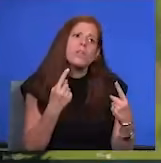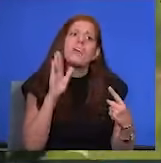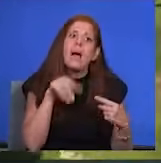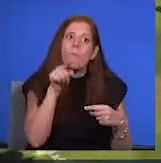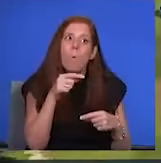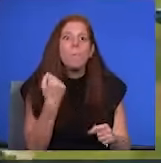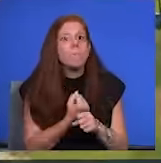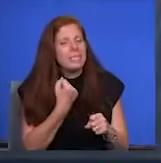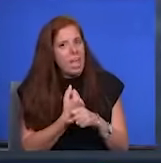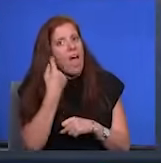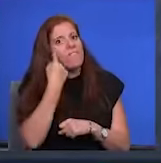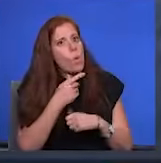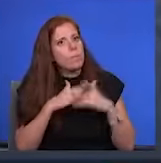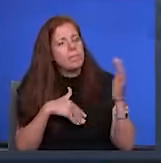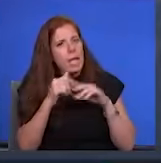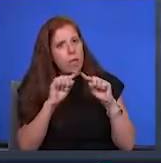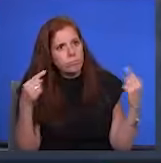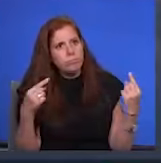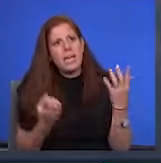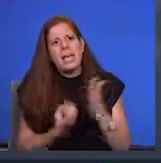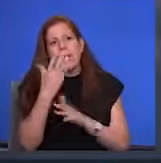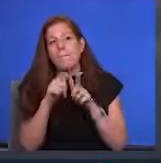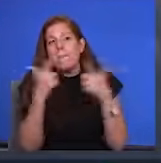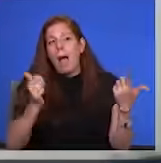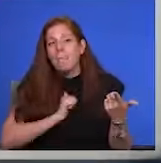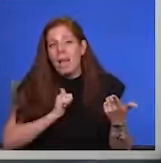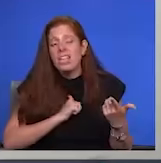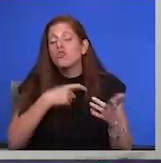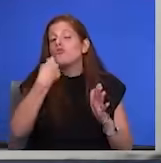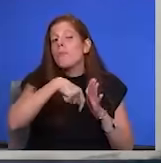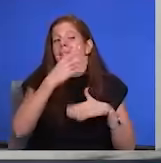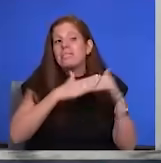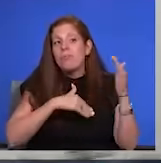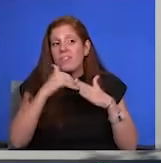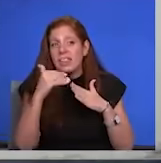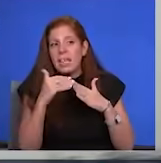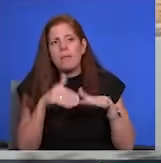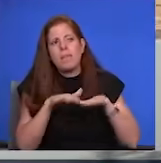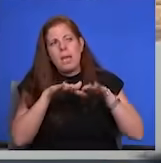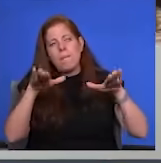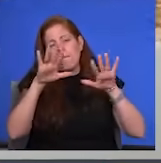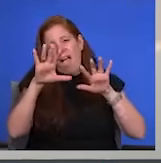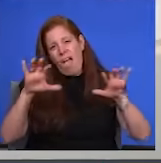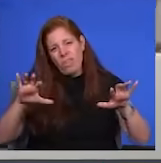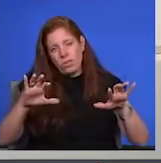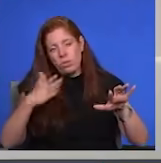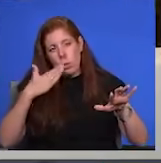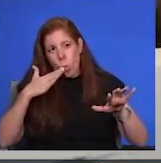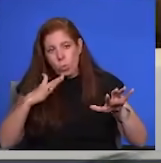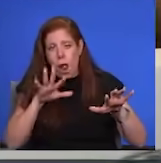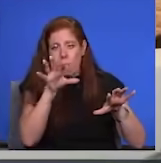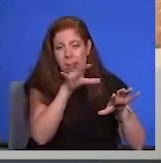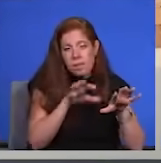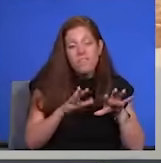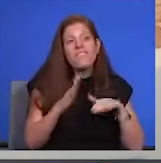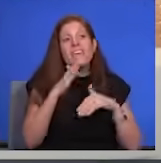לא מעט עבירות בנייה. הקים בריכה פרטית, שיפץ מבנים קיימים בחיפוי אבן ירושלמית, והקים עוד מבנים